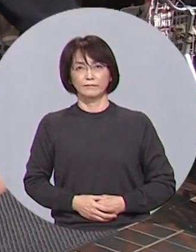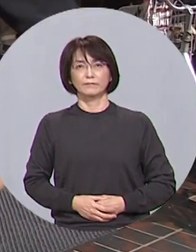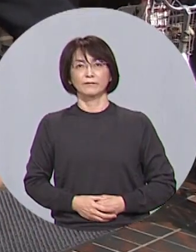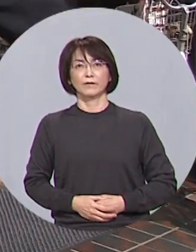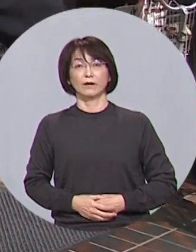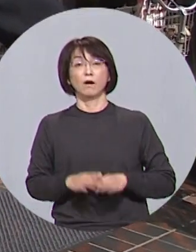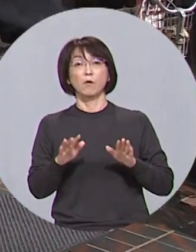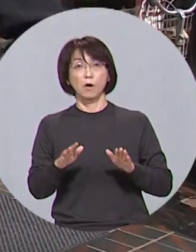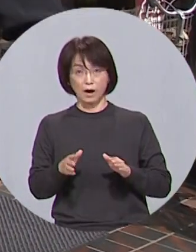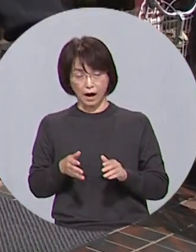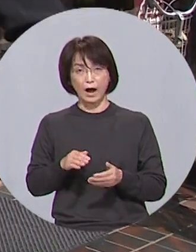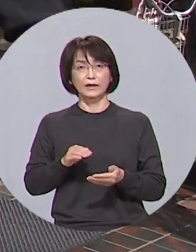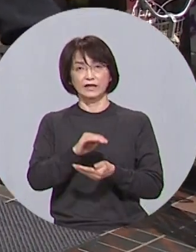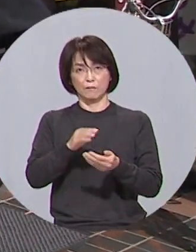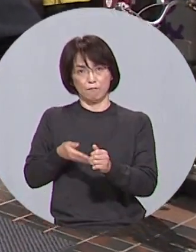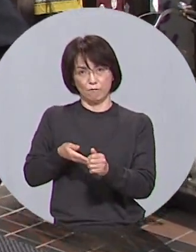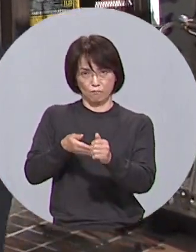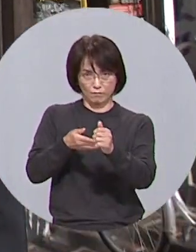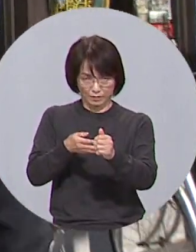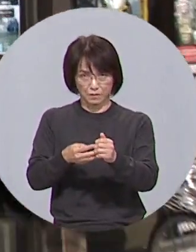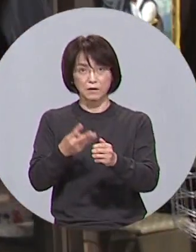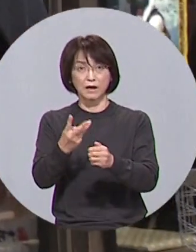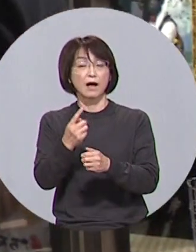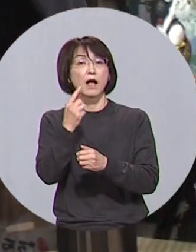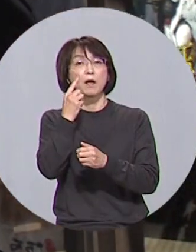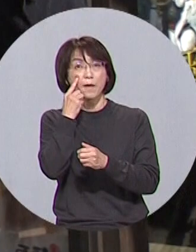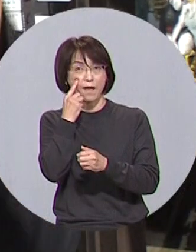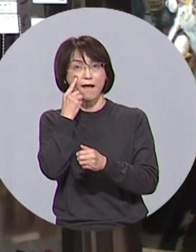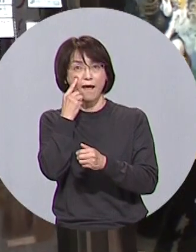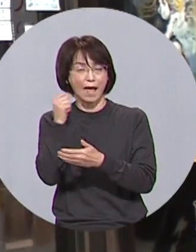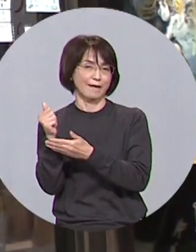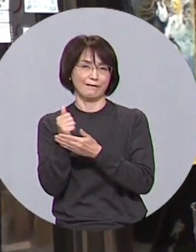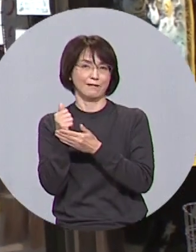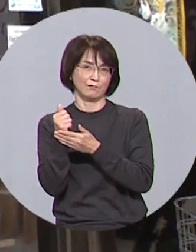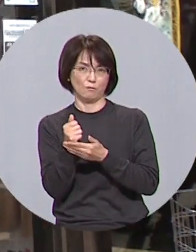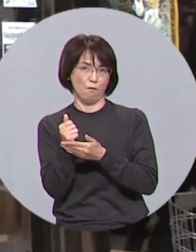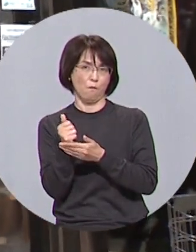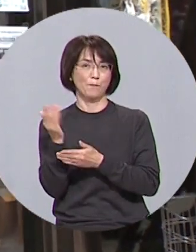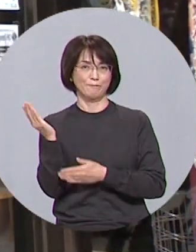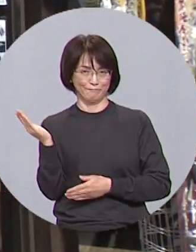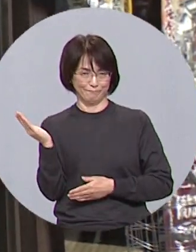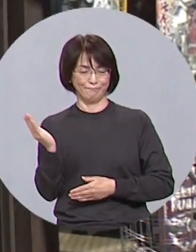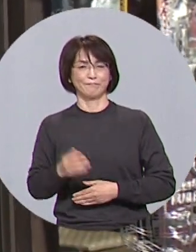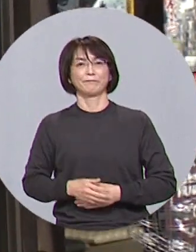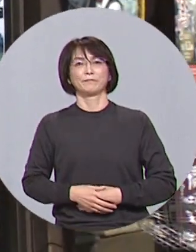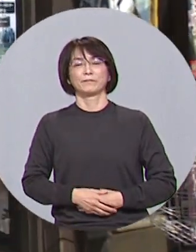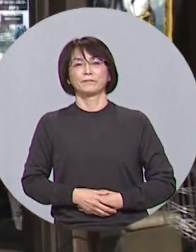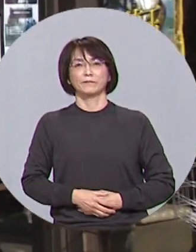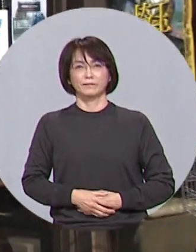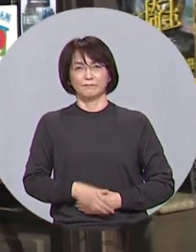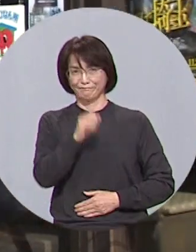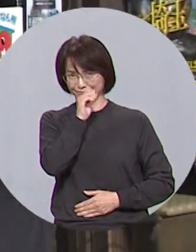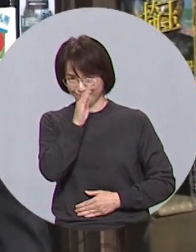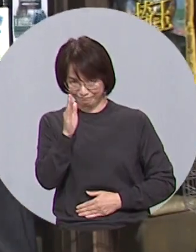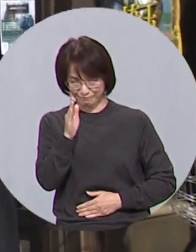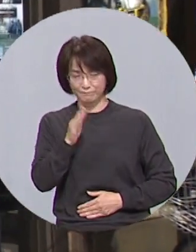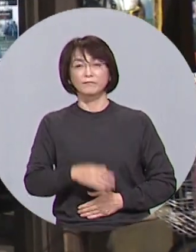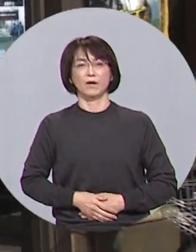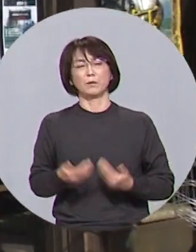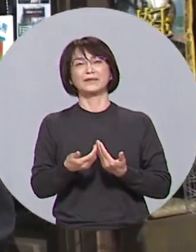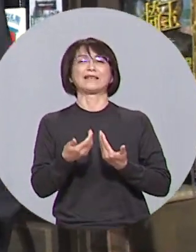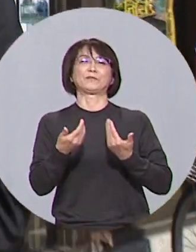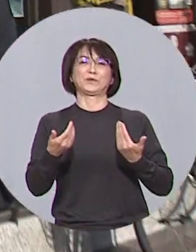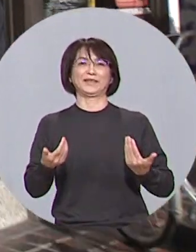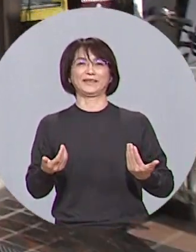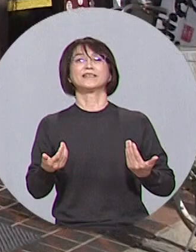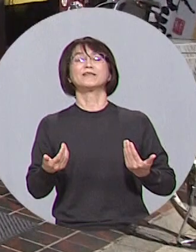玉第3弾スペシャルゲストの花輪さんです。 はい、どうも花輪でございます。パパ行ってあげてね。 あー、 よろしくお願いします。いや久しぶりですね。